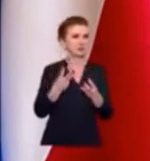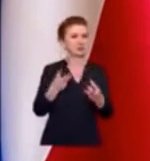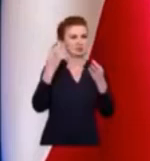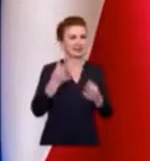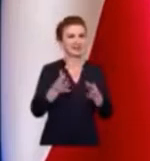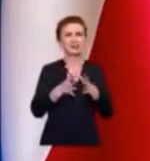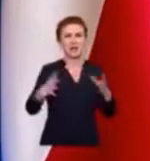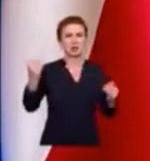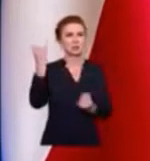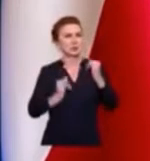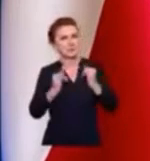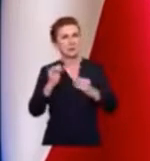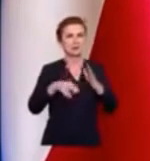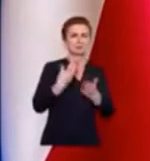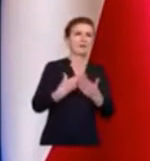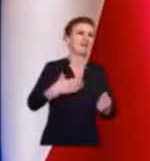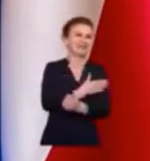imprezy jak wesela czy